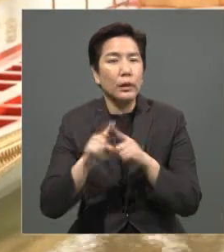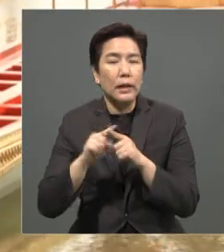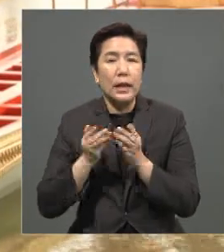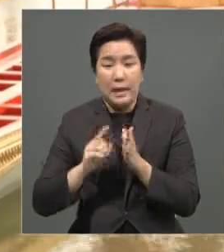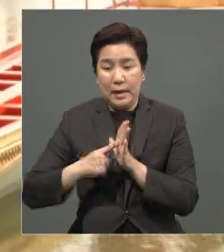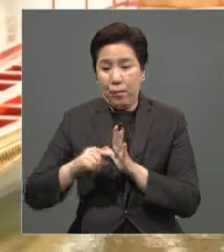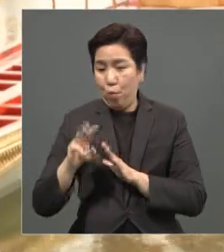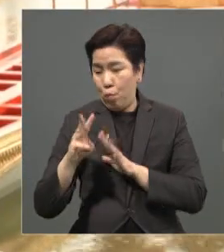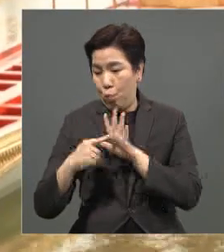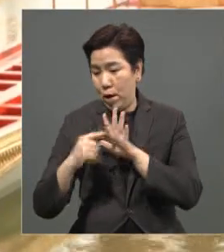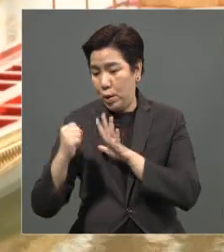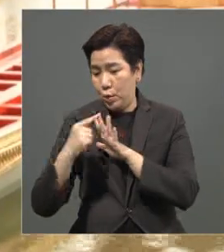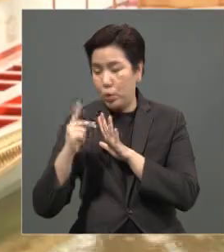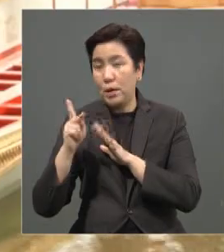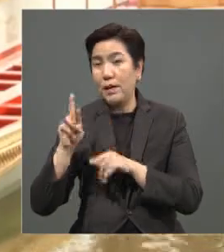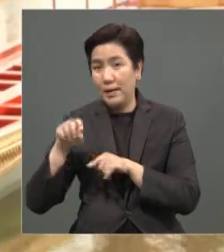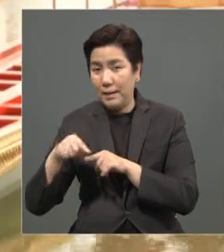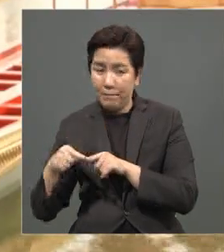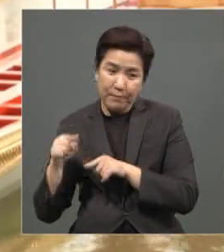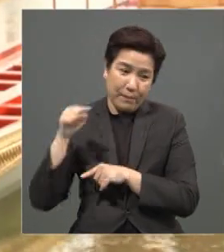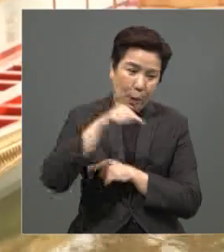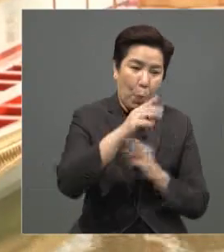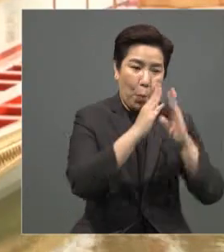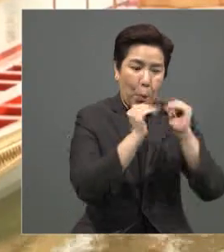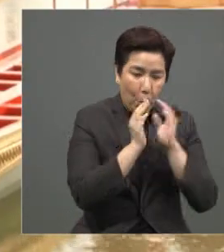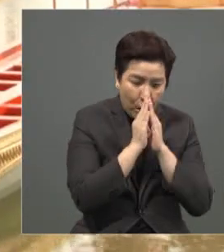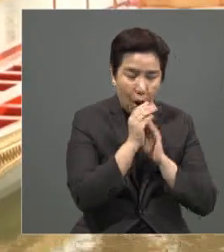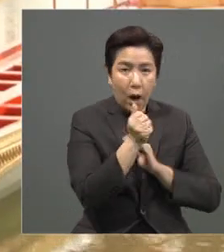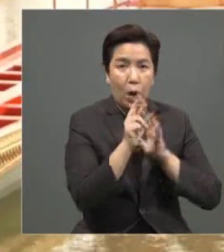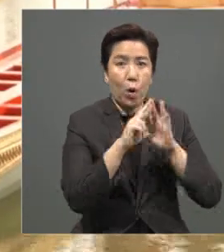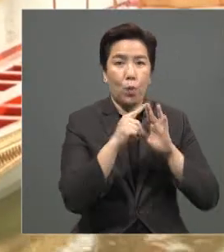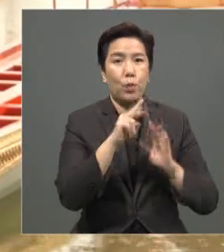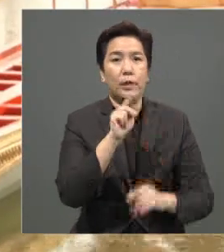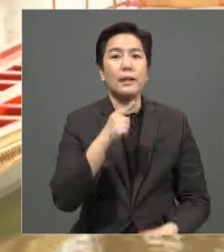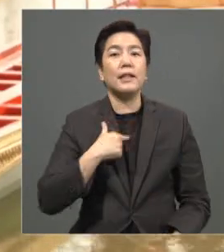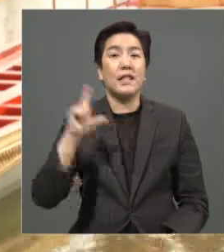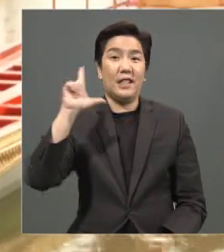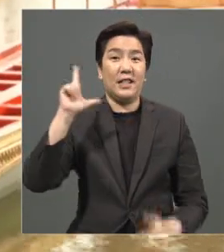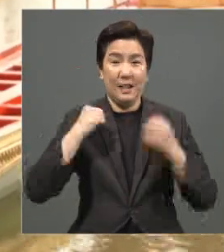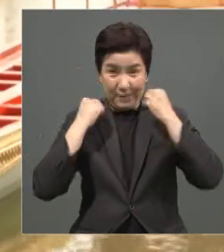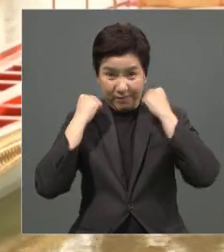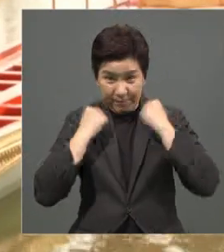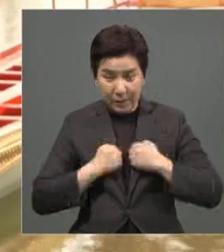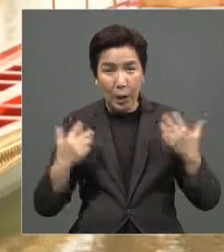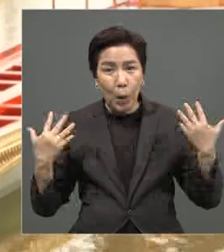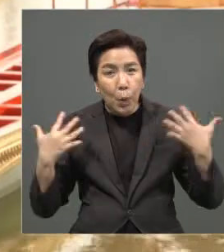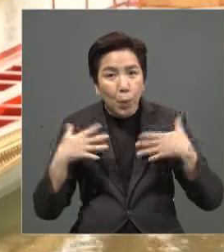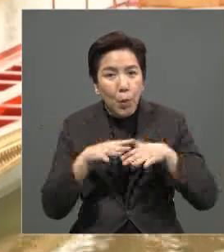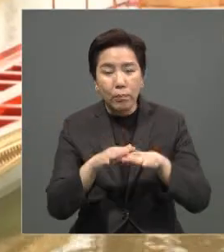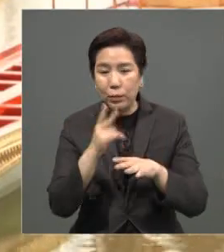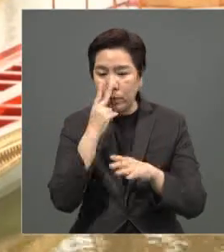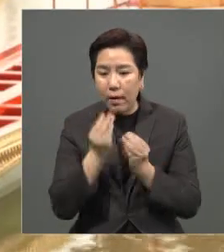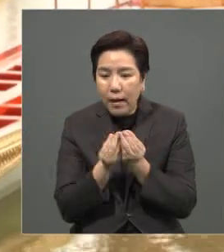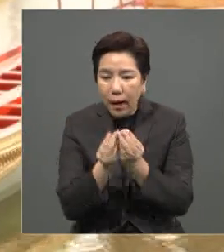วาสุกรีมาจนถึงวัดอรุณนะครับขอให้ประชาชนชาวไทยใส่เสื้อเหลืองมานะครับแล้วก็มาร่วมเป็นกำลังใจ